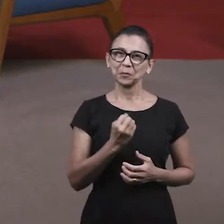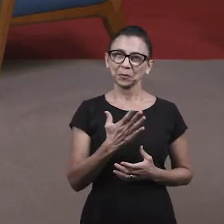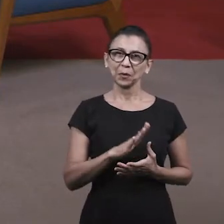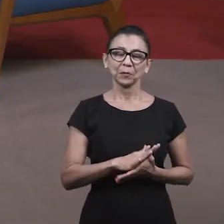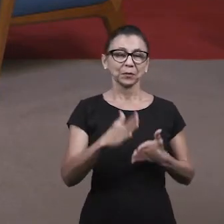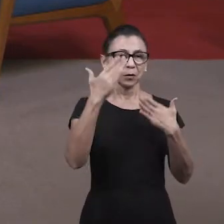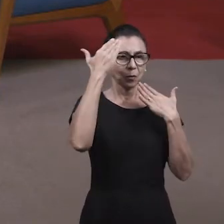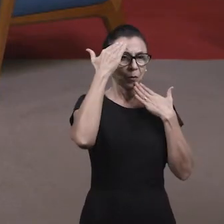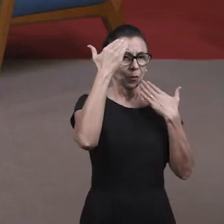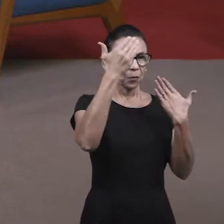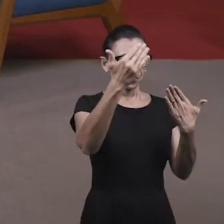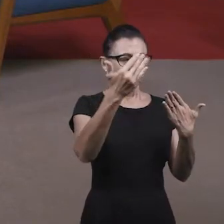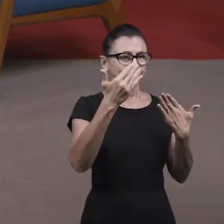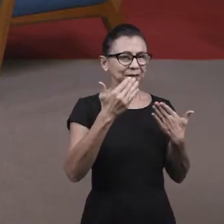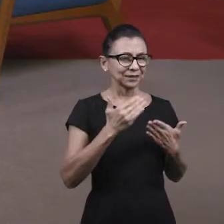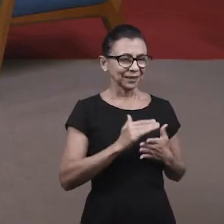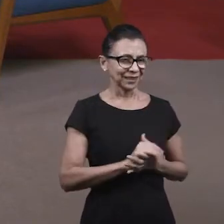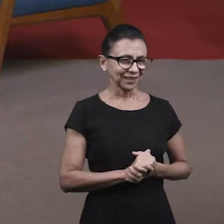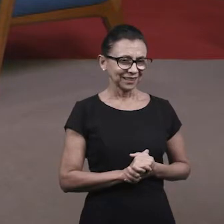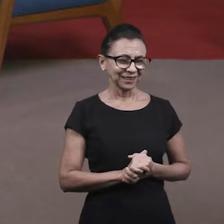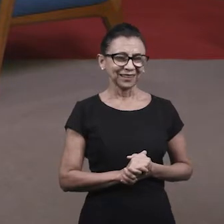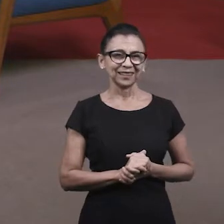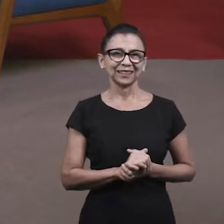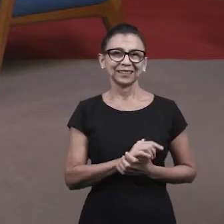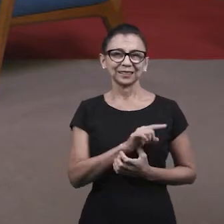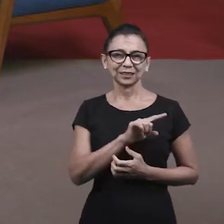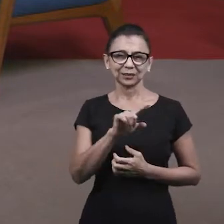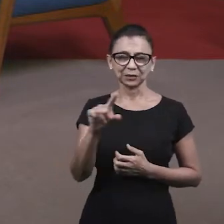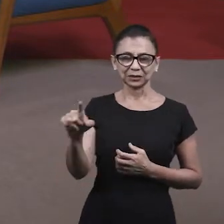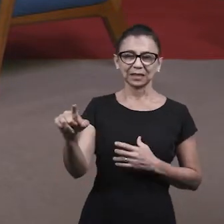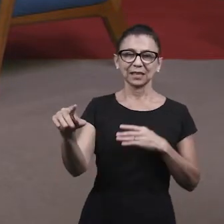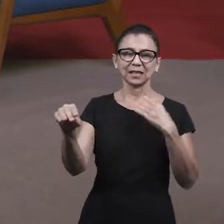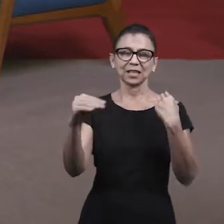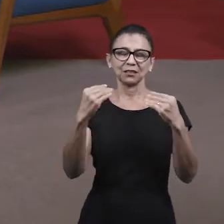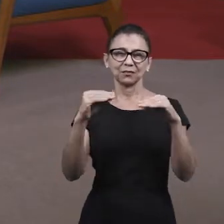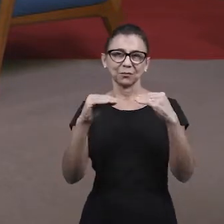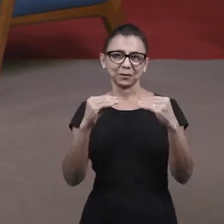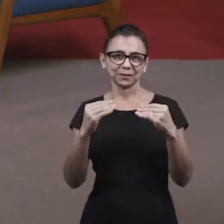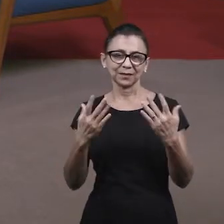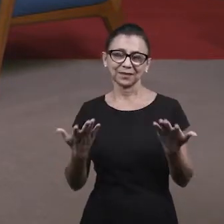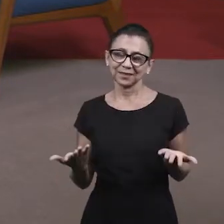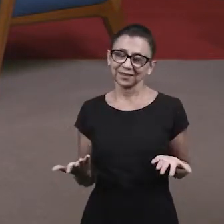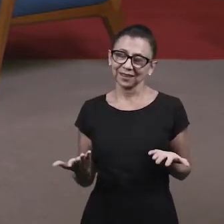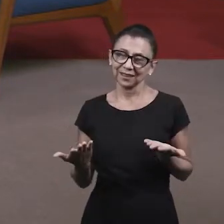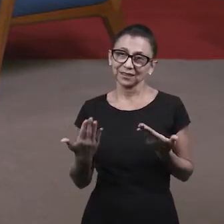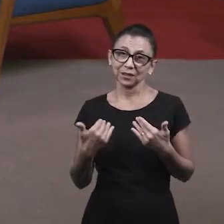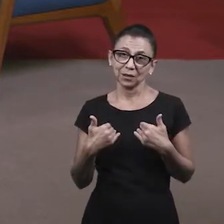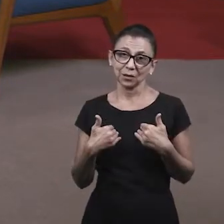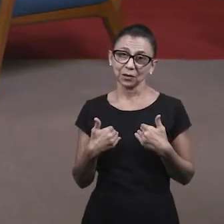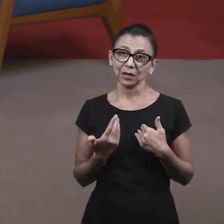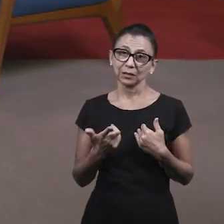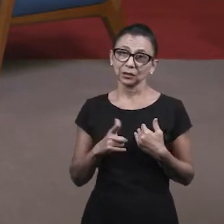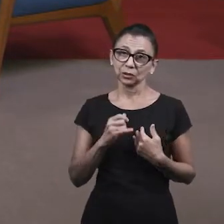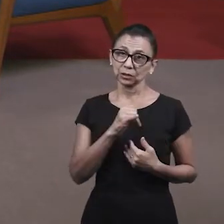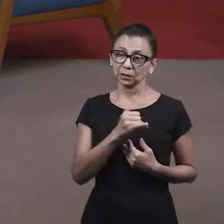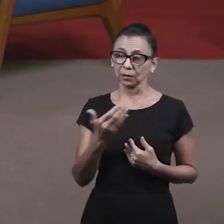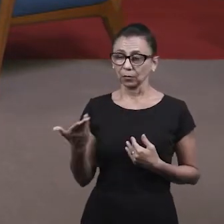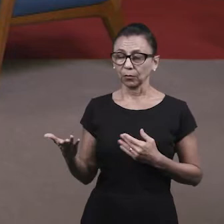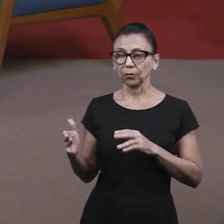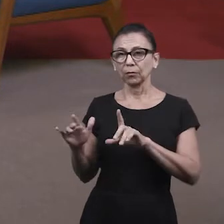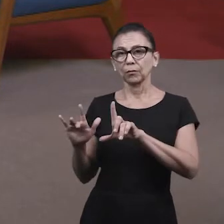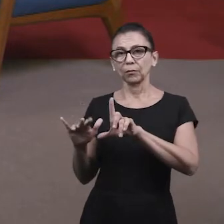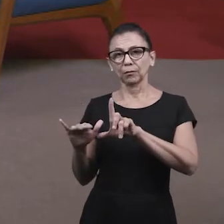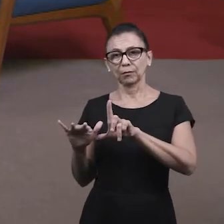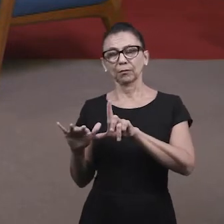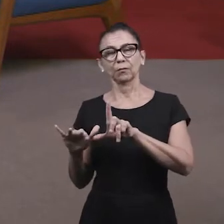des mystères de cette parole à travers la révélation du Saint-Esprit. Merci, Evanilson